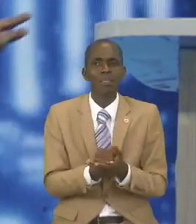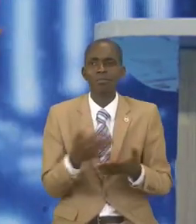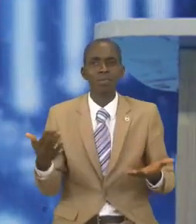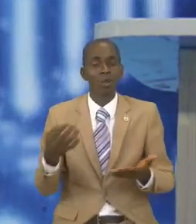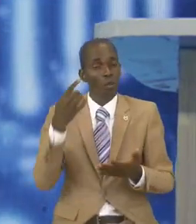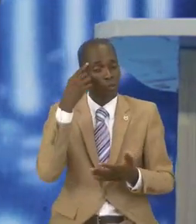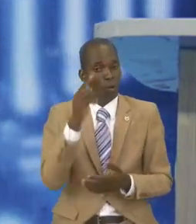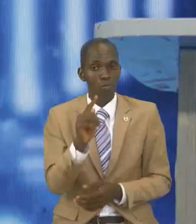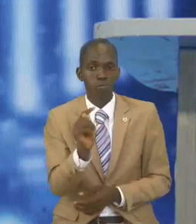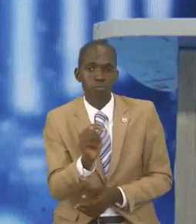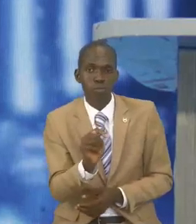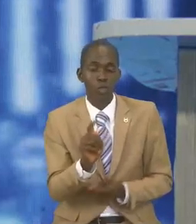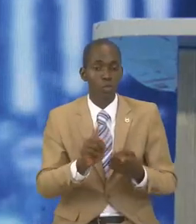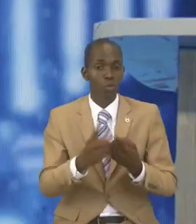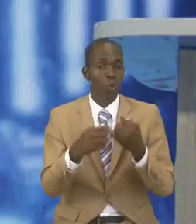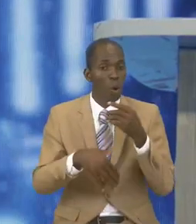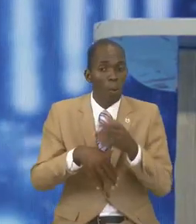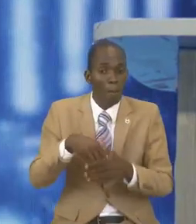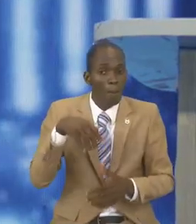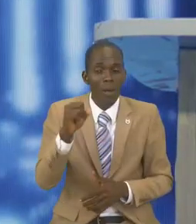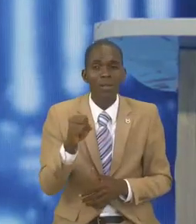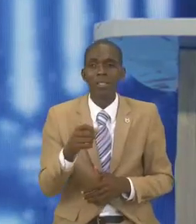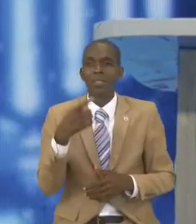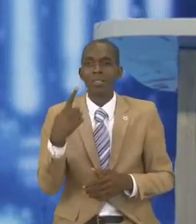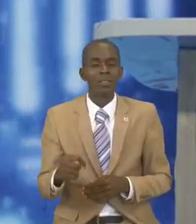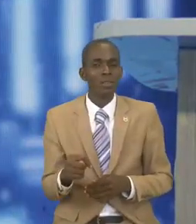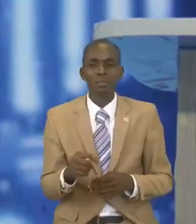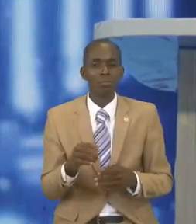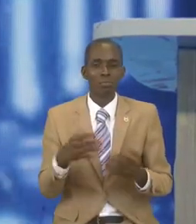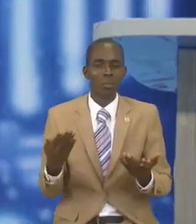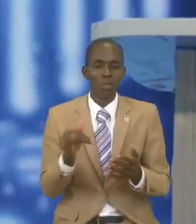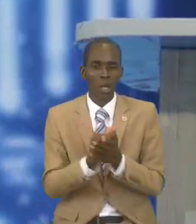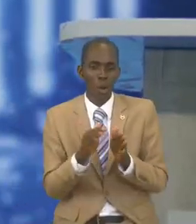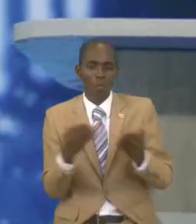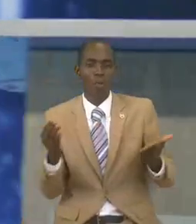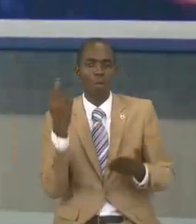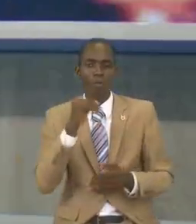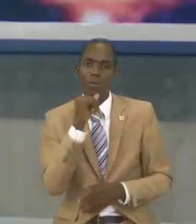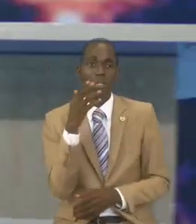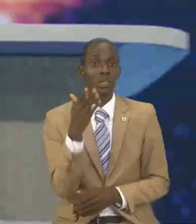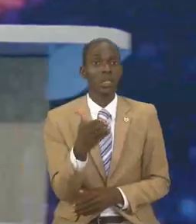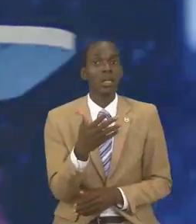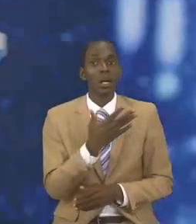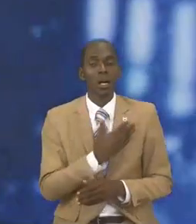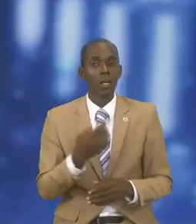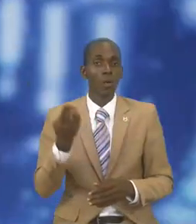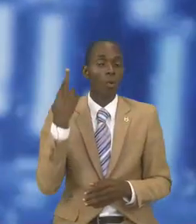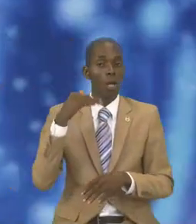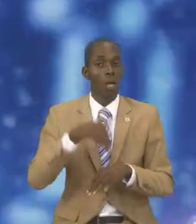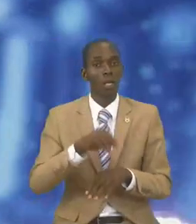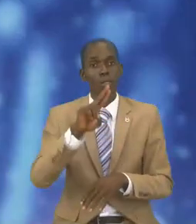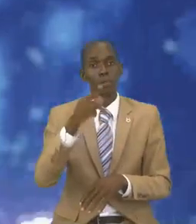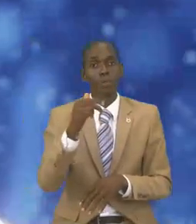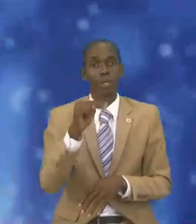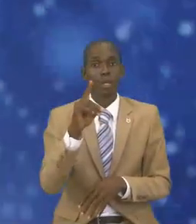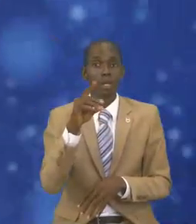mais pour uriner, cette petite fille n'arrivait pas. L'ouverture n'était, appropriée n'était pas là. En Ouganda, cette